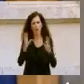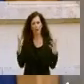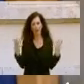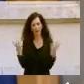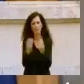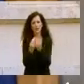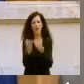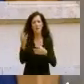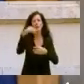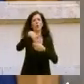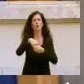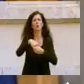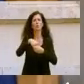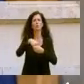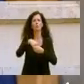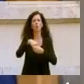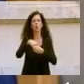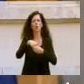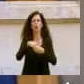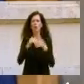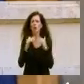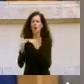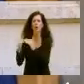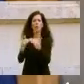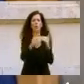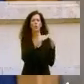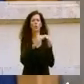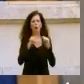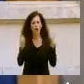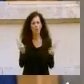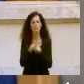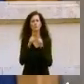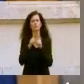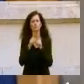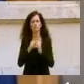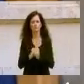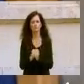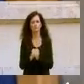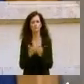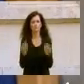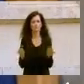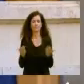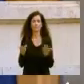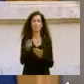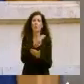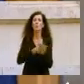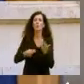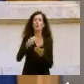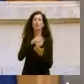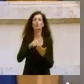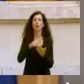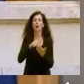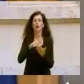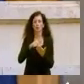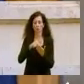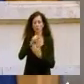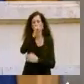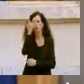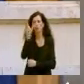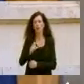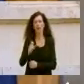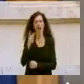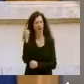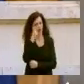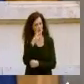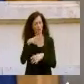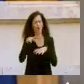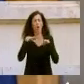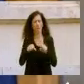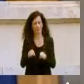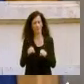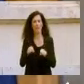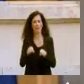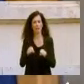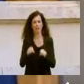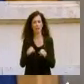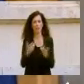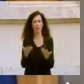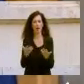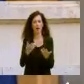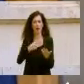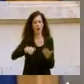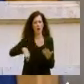diseguaglianze insomma è un progetto di paese molto impegnativo ma dobbiamo essere consapevoli